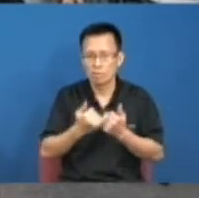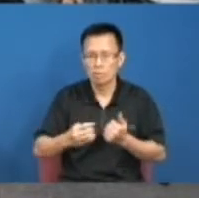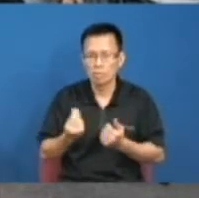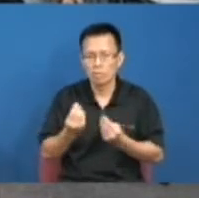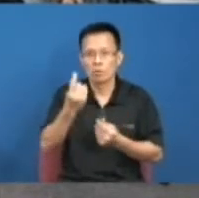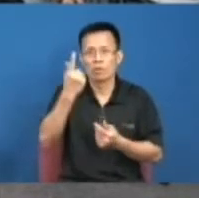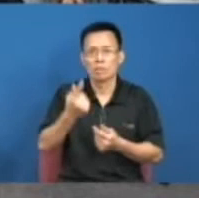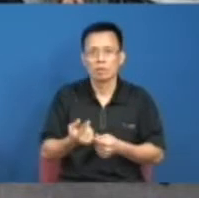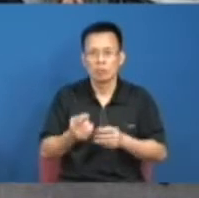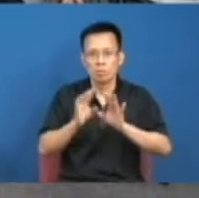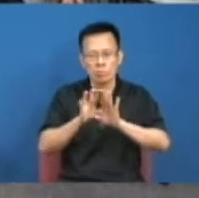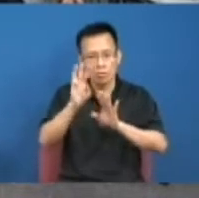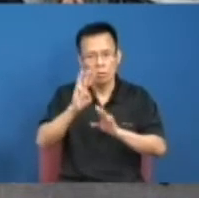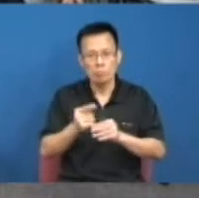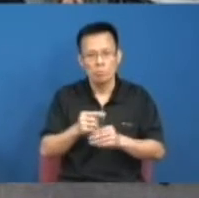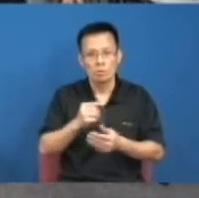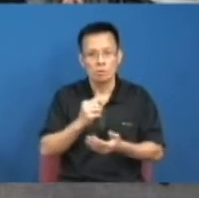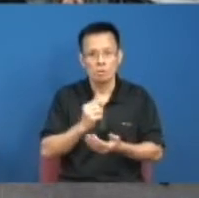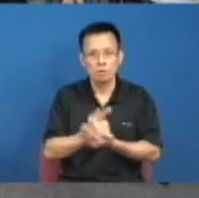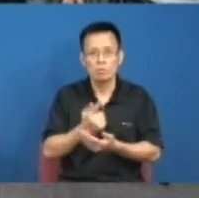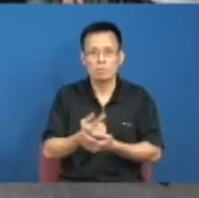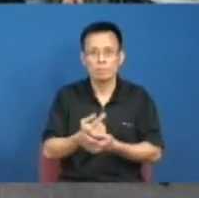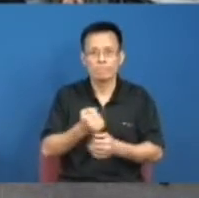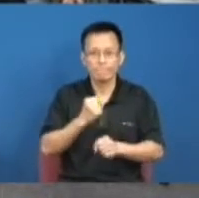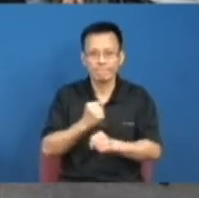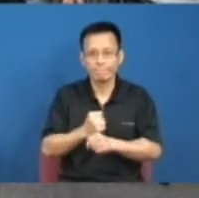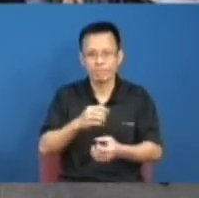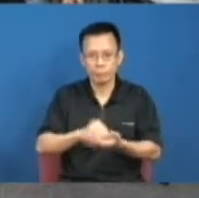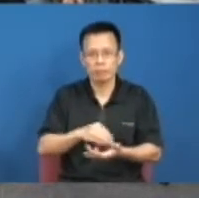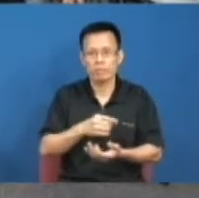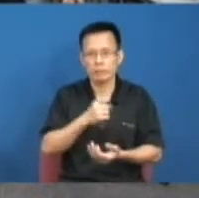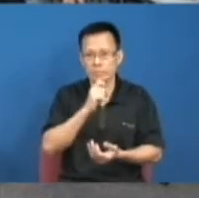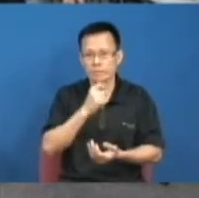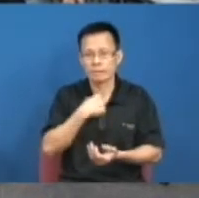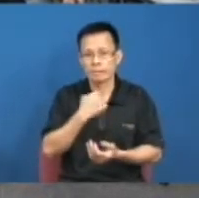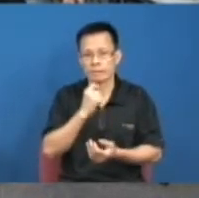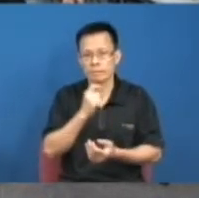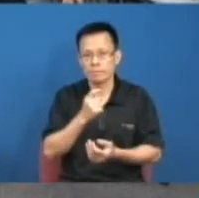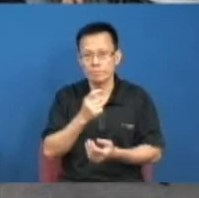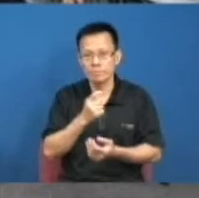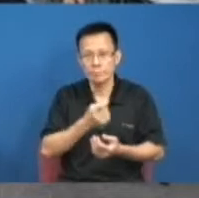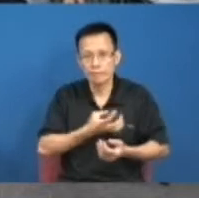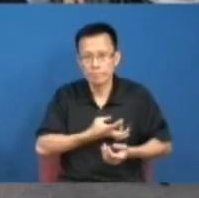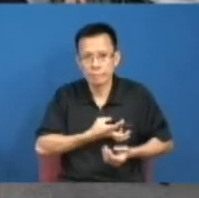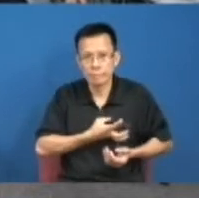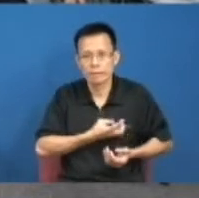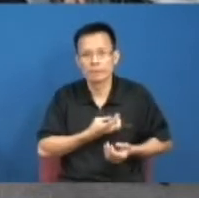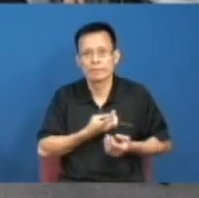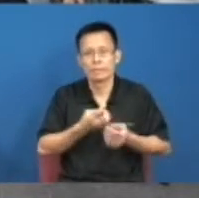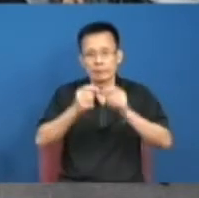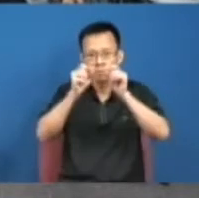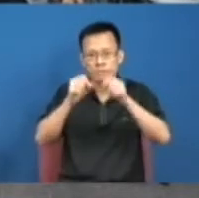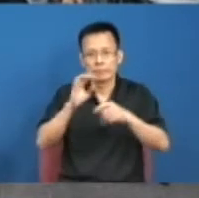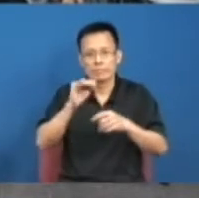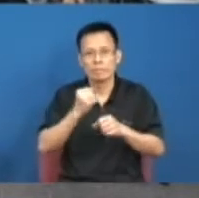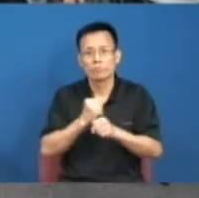水都係一個好緊要。但是即係功夫就一定要有好即係細心的問題才可以做得到嚇。 係